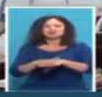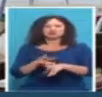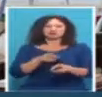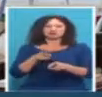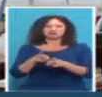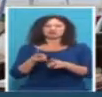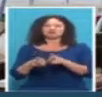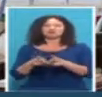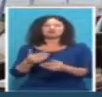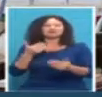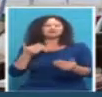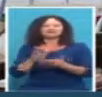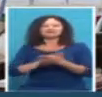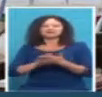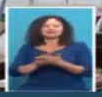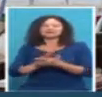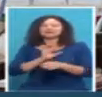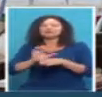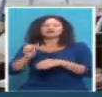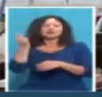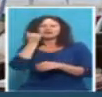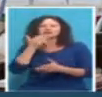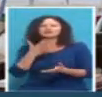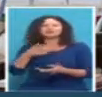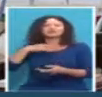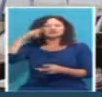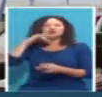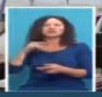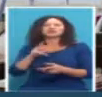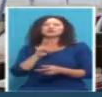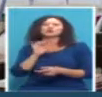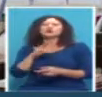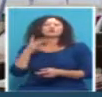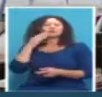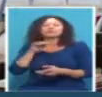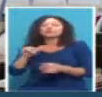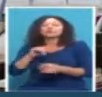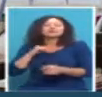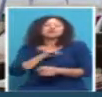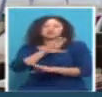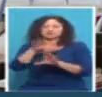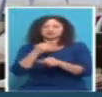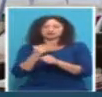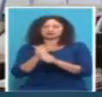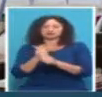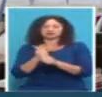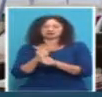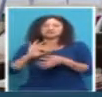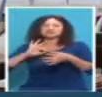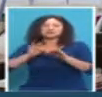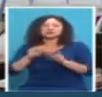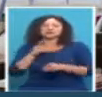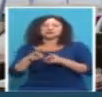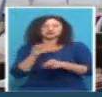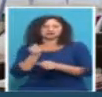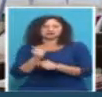Раньше никого, в принципе, никуда не отправляли. Ни в Москву, ни в Челябинск, ни в Курган, ни в Алма-Ату. Все делали сами все. Делали сложные операции на